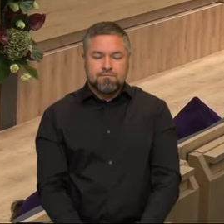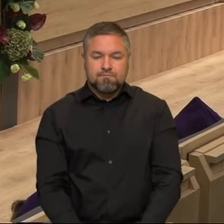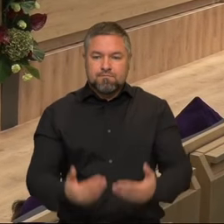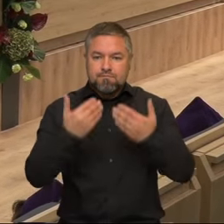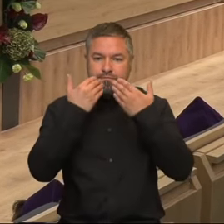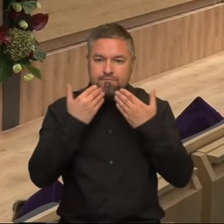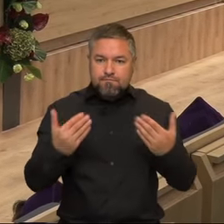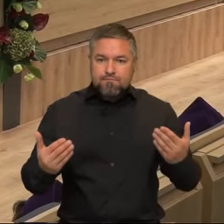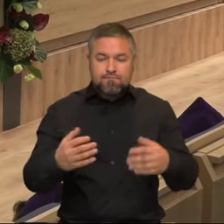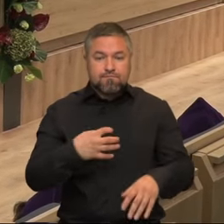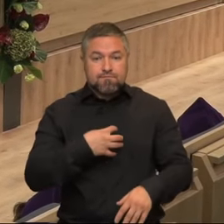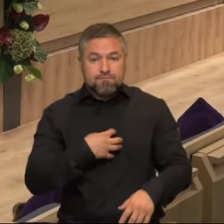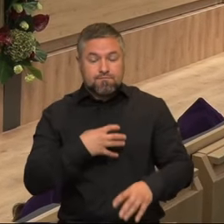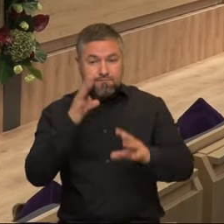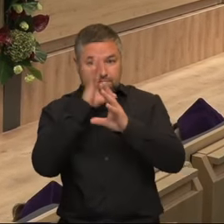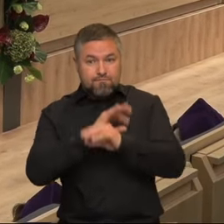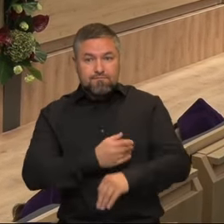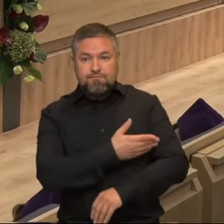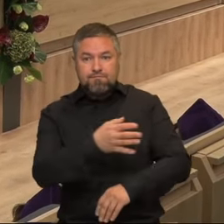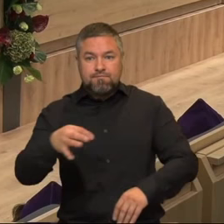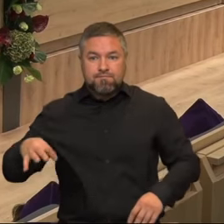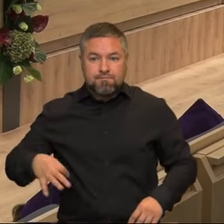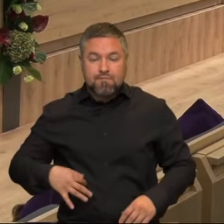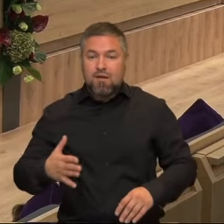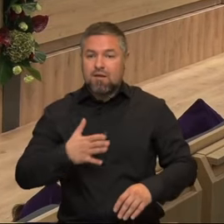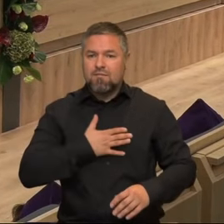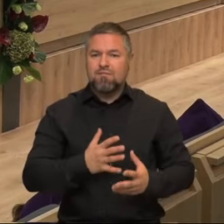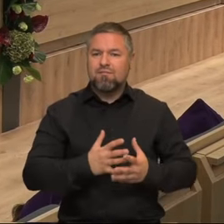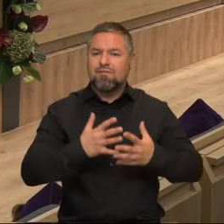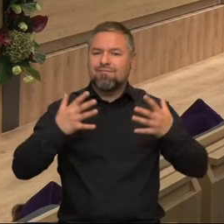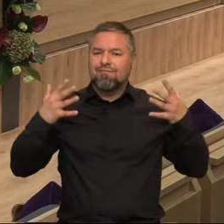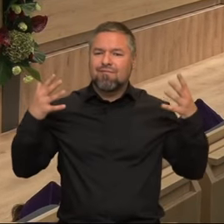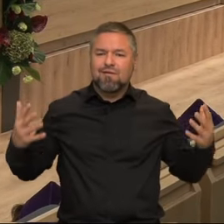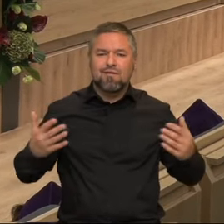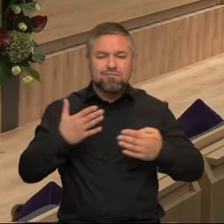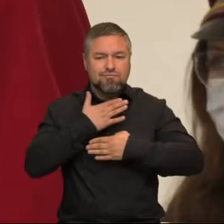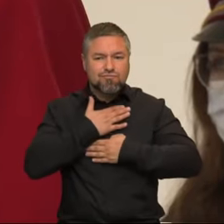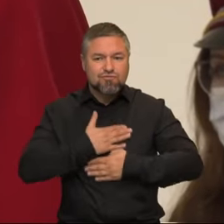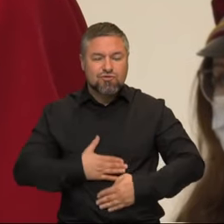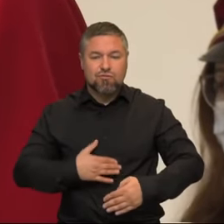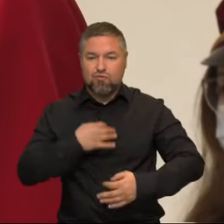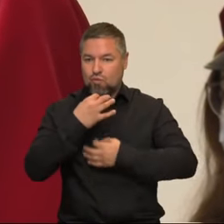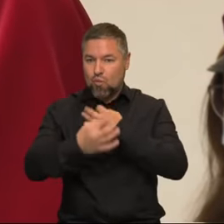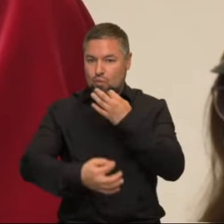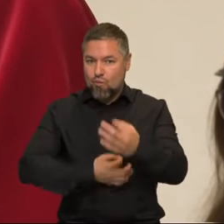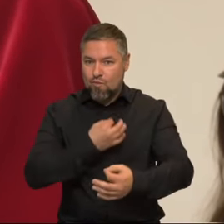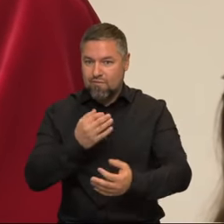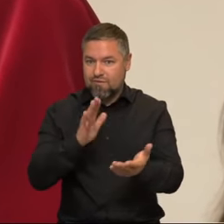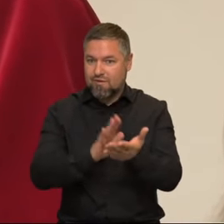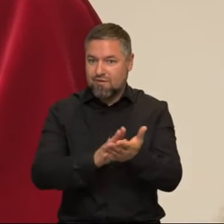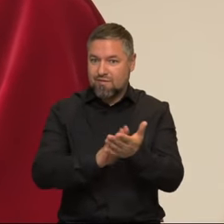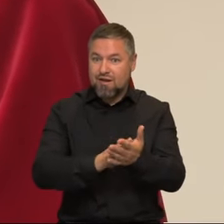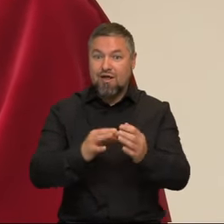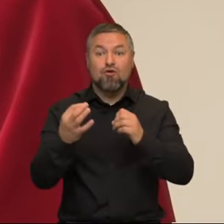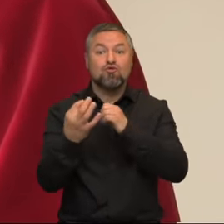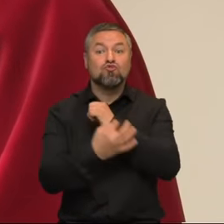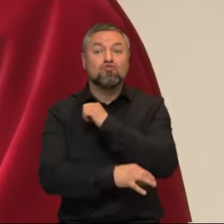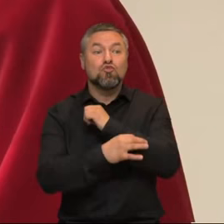Dziękuję, magnificencjo rektorze. Szanowni państwo, mam wielką przyjemność zapowiedzieć nagrodę Student